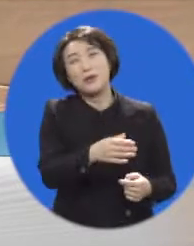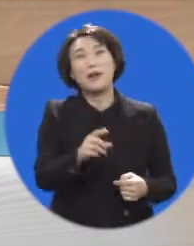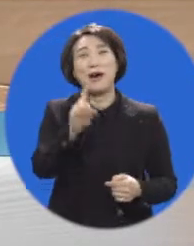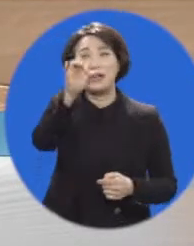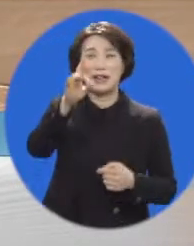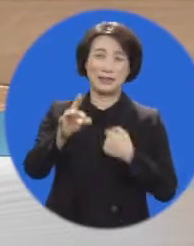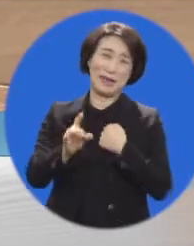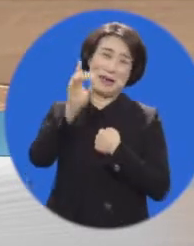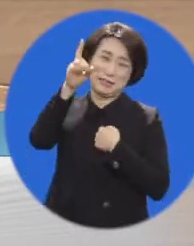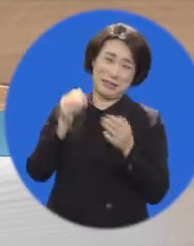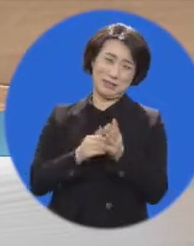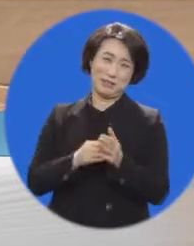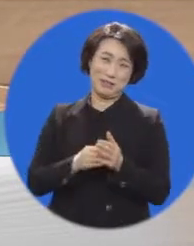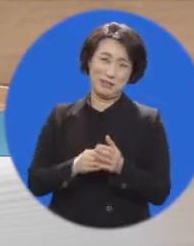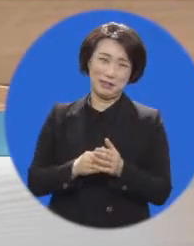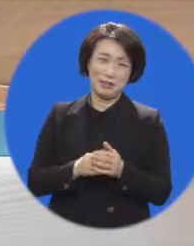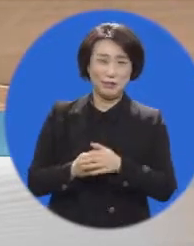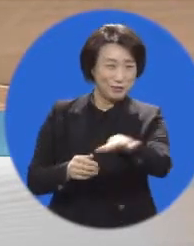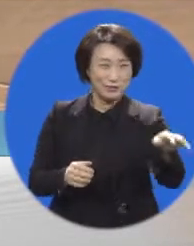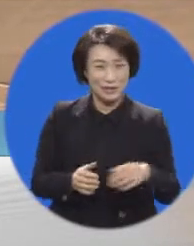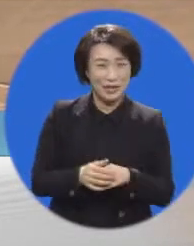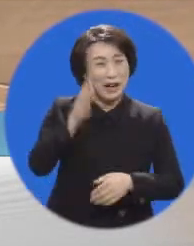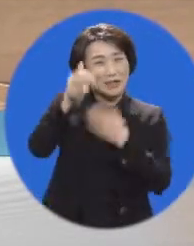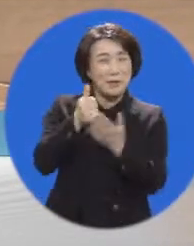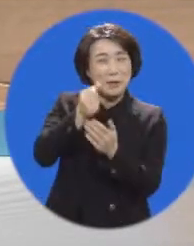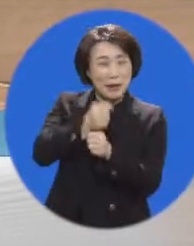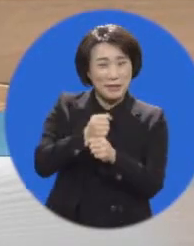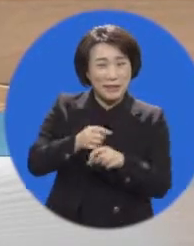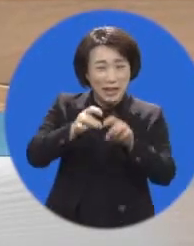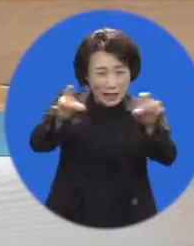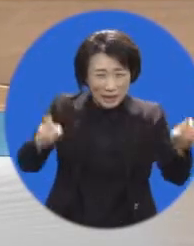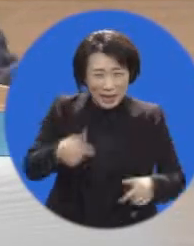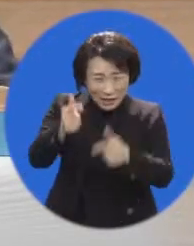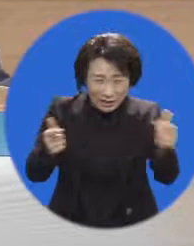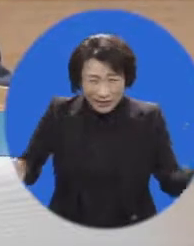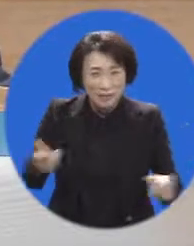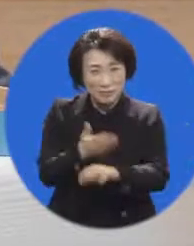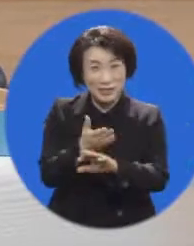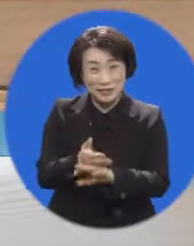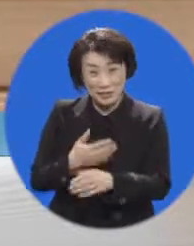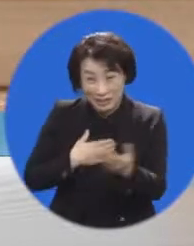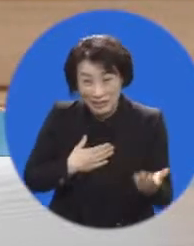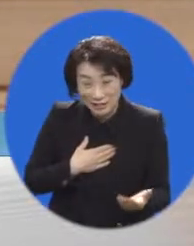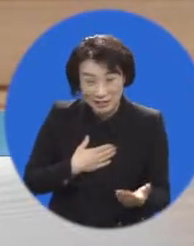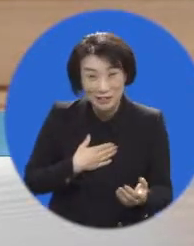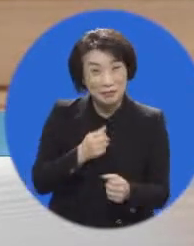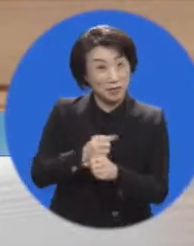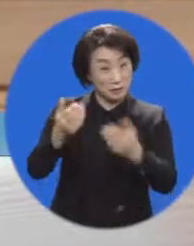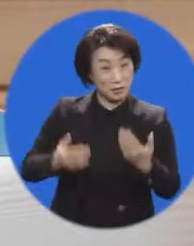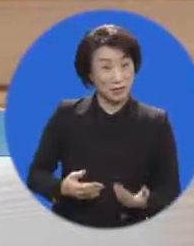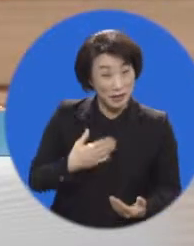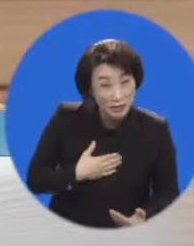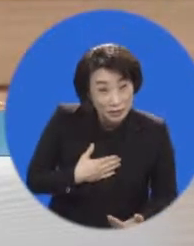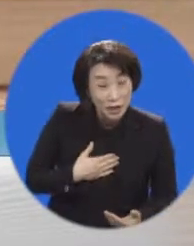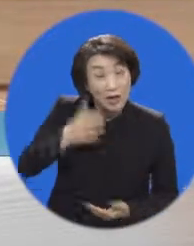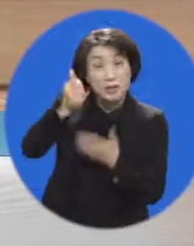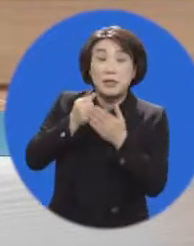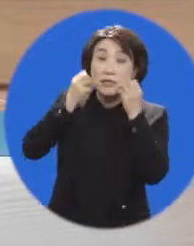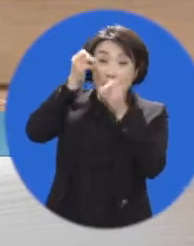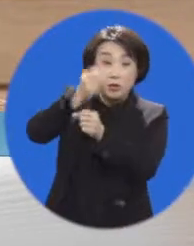각양 다르게 만들었어. 그걸 아셔야 됩니다. 여러분 그리고 우리는 하나님의 창조한